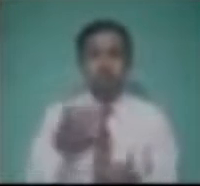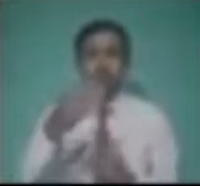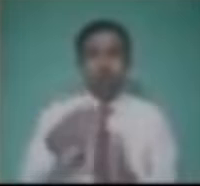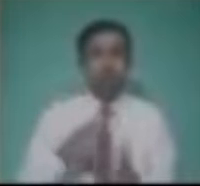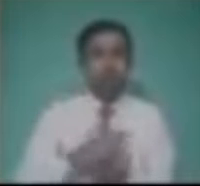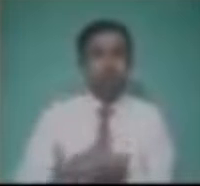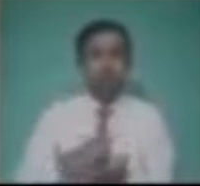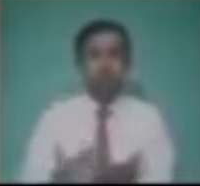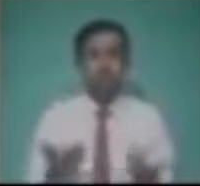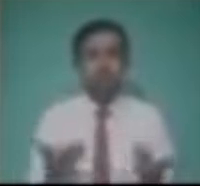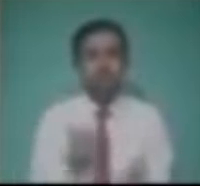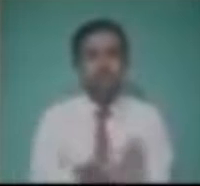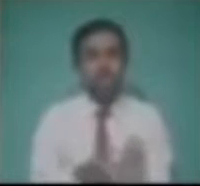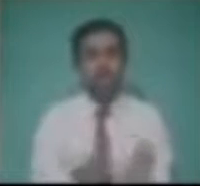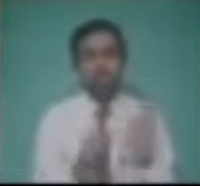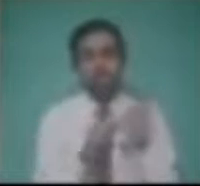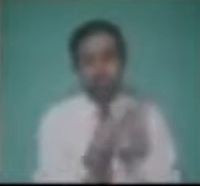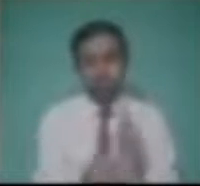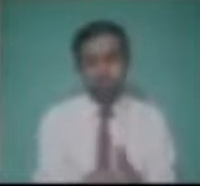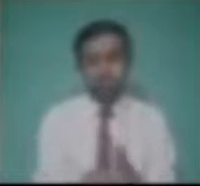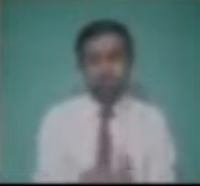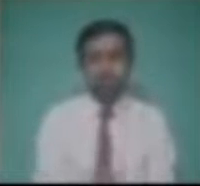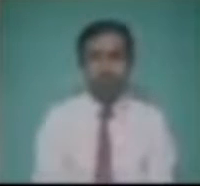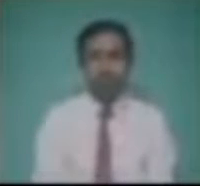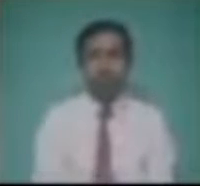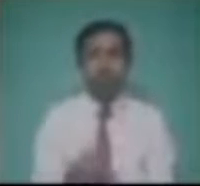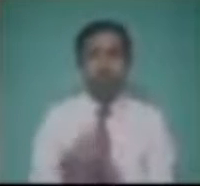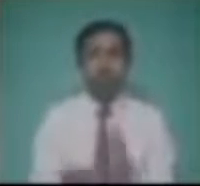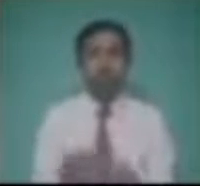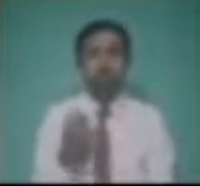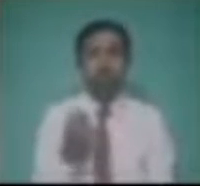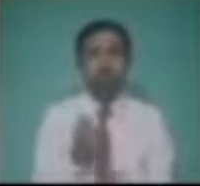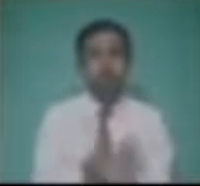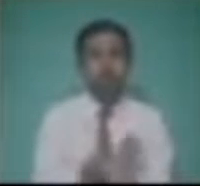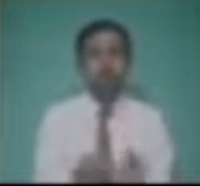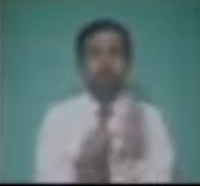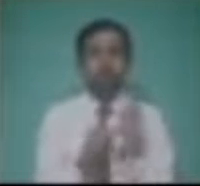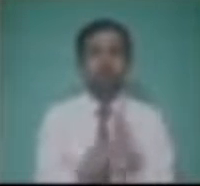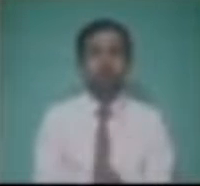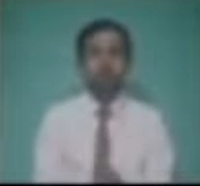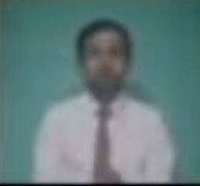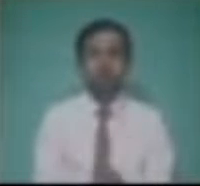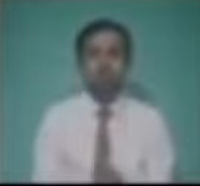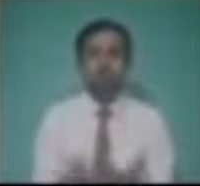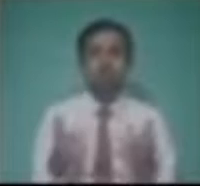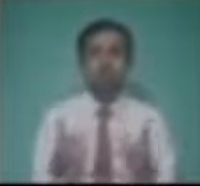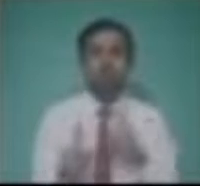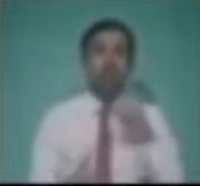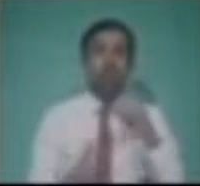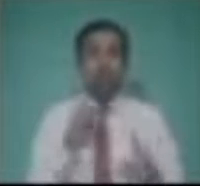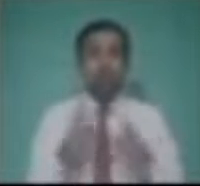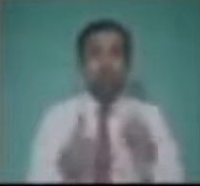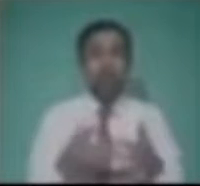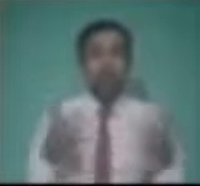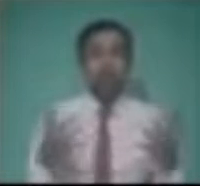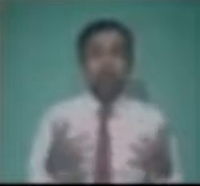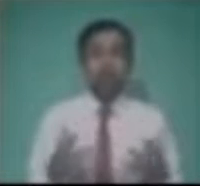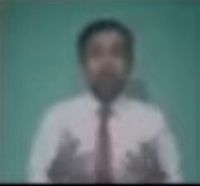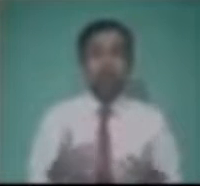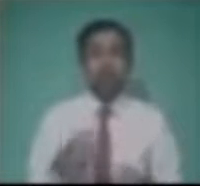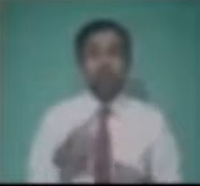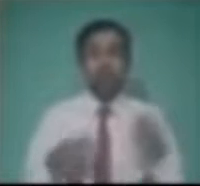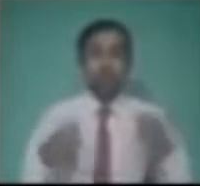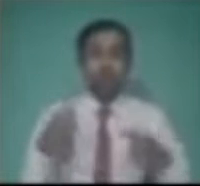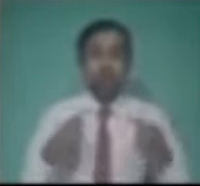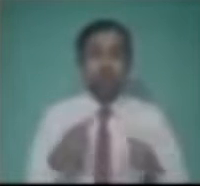රටක් හැමදාම අගාධයෙන් අගාධයට ගියා. මේ රටේ ආර්ථිකය හැමදාම කඩන් වැටුණා. කොච්චර පම්පෝරි ගැහුවත් කොච්චර දීර්ඝ